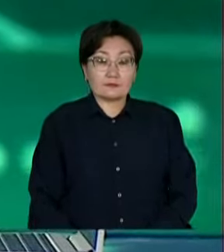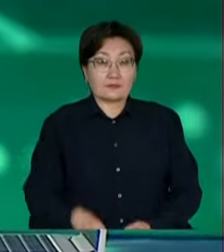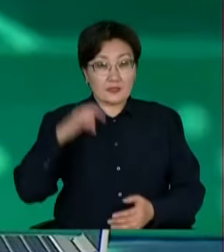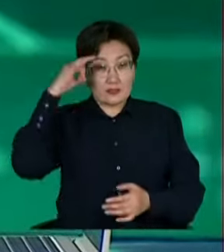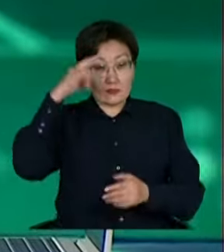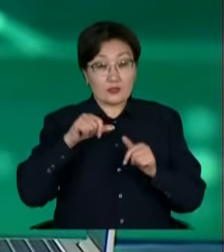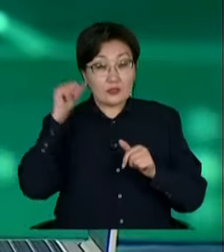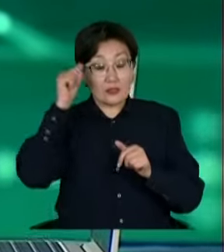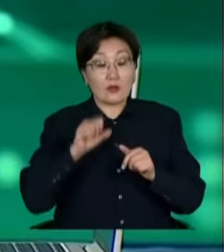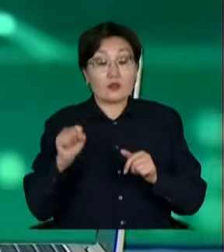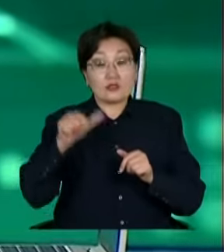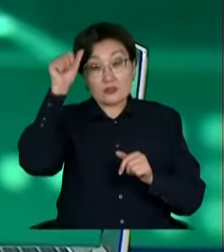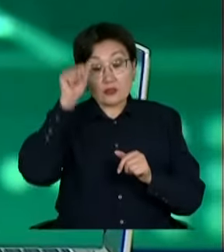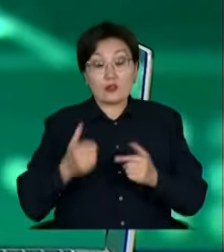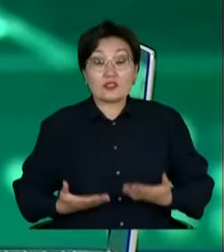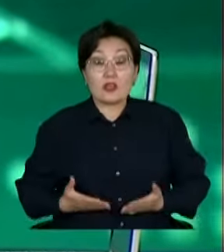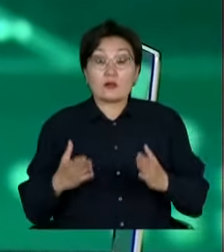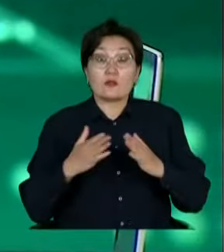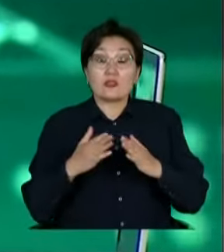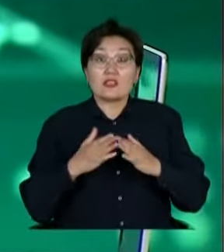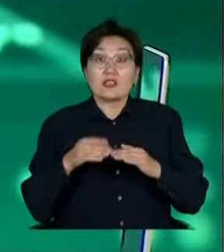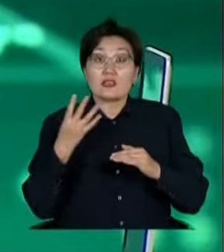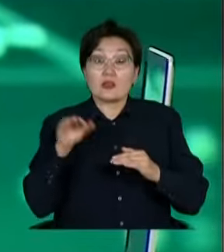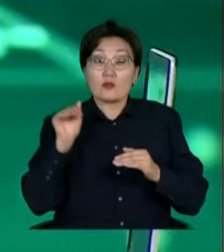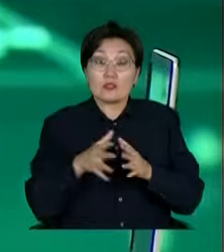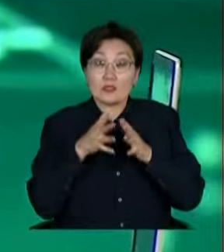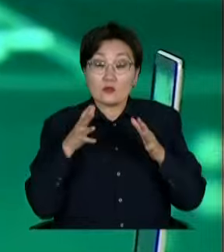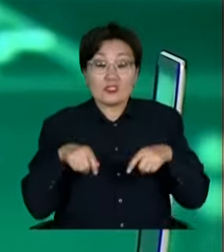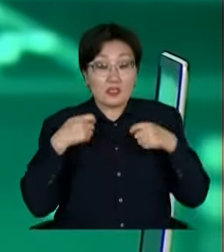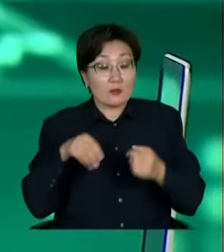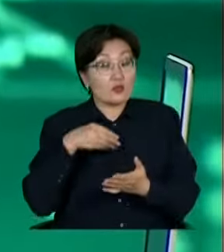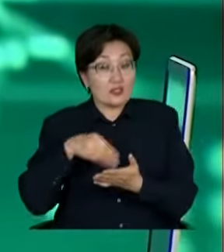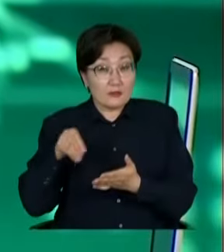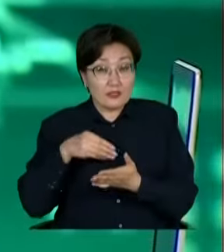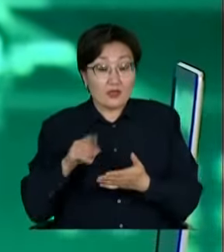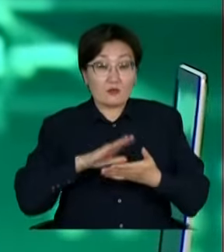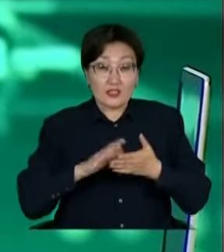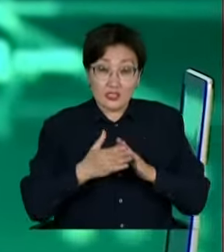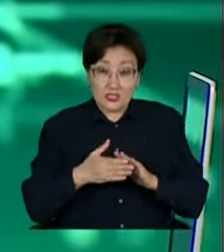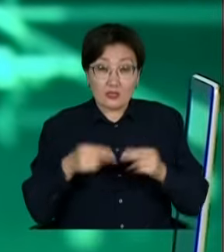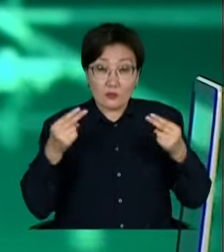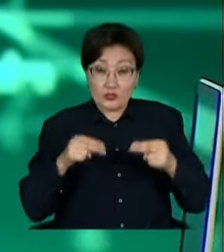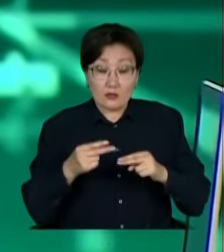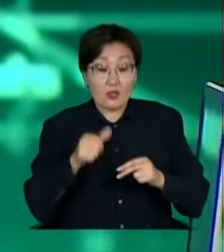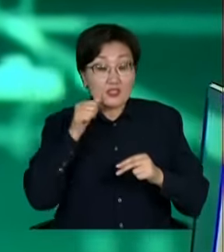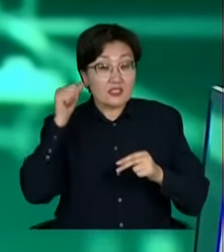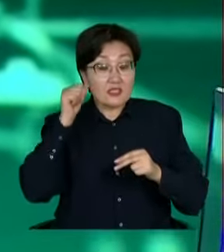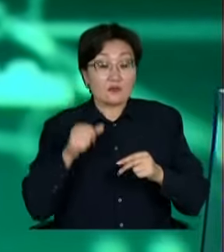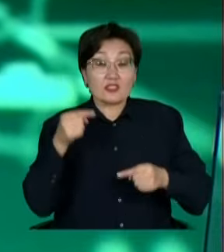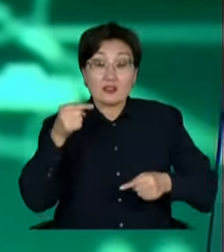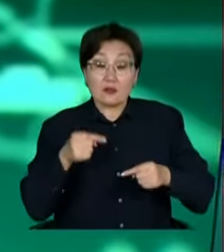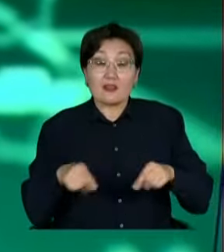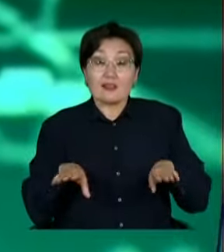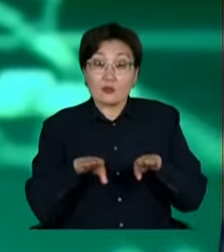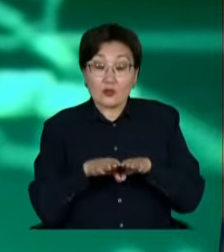Елімізде бұйыл тамыз айында тұрғын үй нарығында 40 мыңнан астам сатып алу мәмілесі жасалған. Бұл өткен жылдың сәйкес